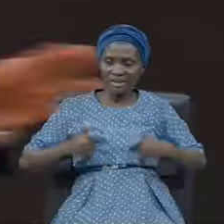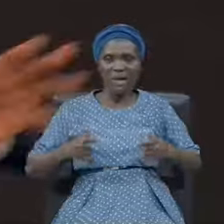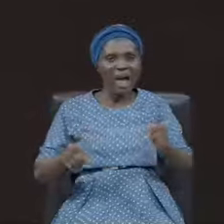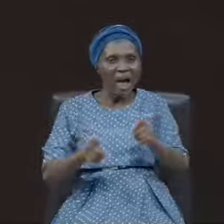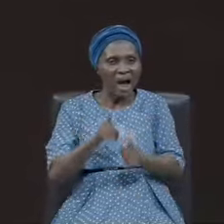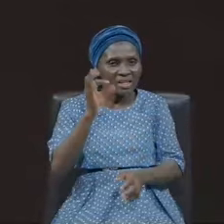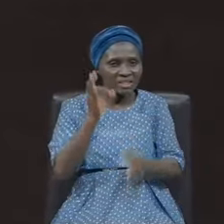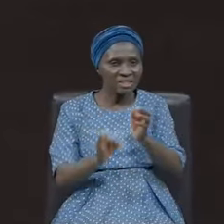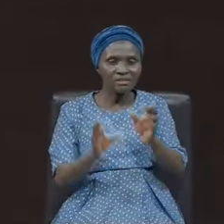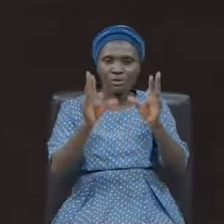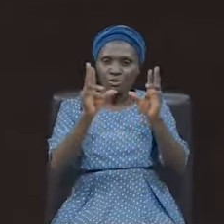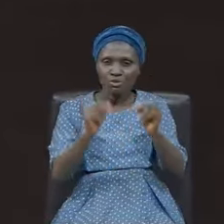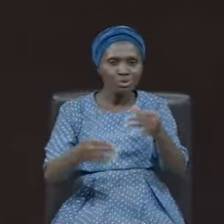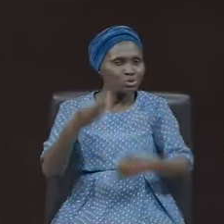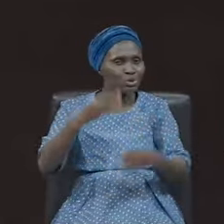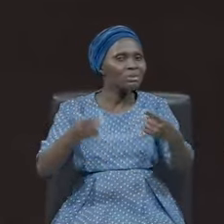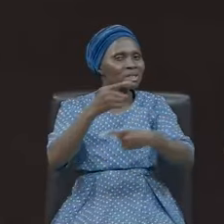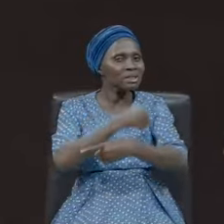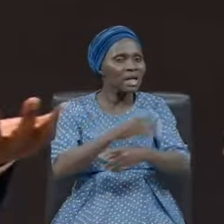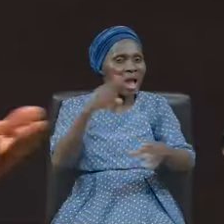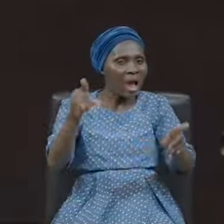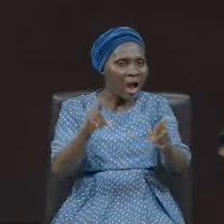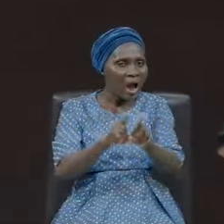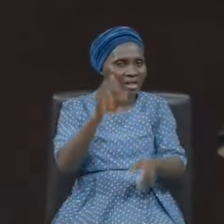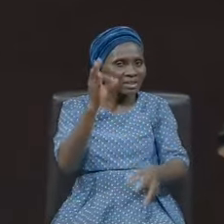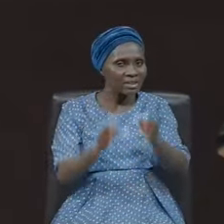jour de jugement, comme s'il n'y aura pas de Dieu.